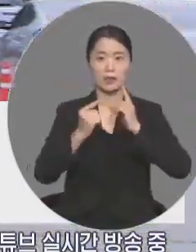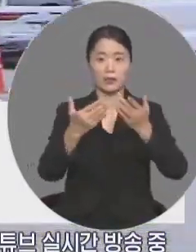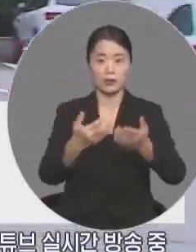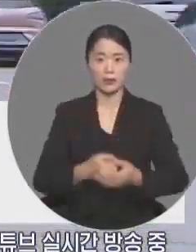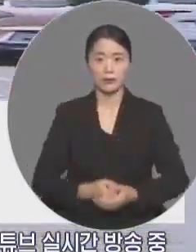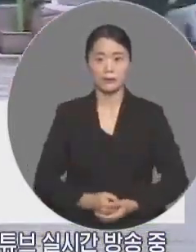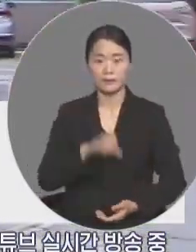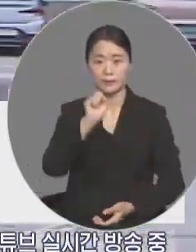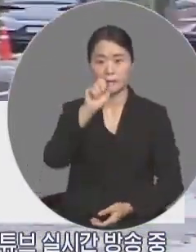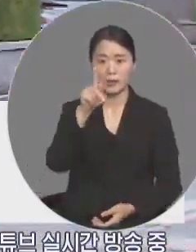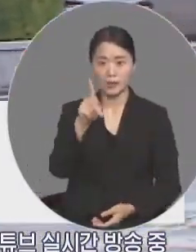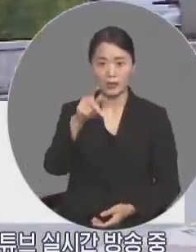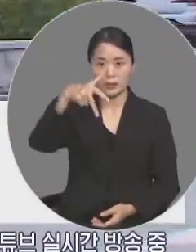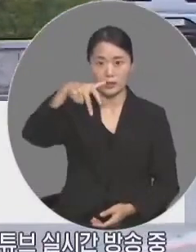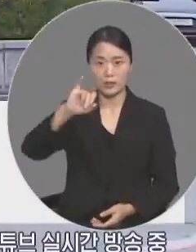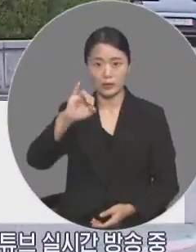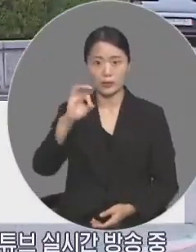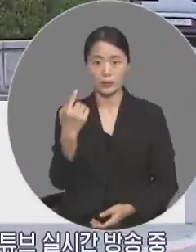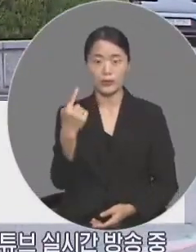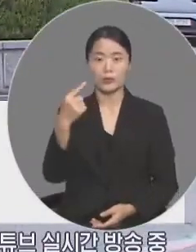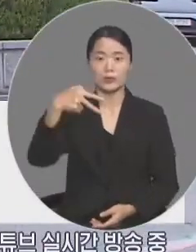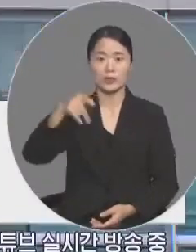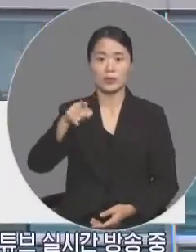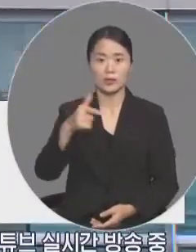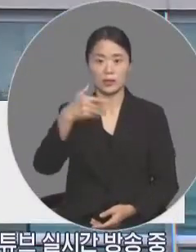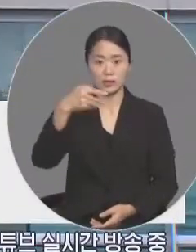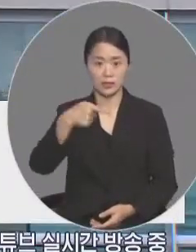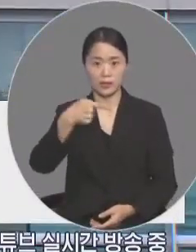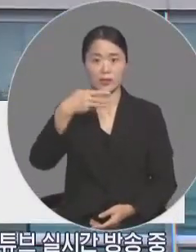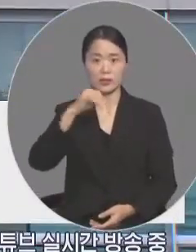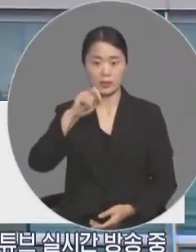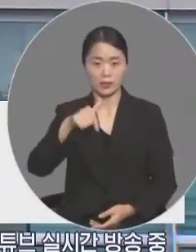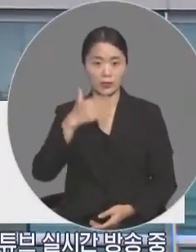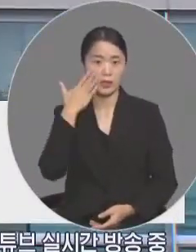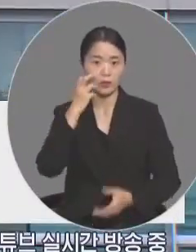이노베이션의 자회사인 SK 지오센트릭은 울산 공장 안에